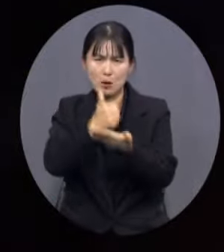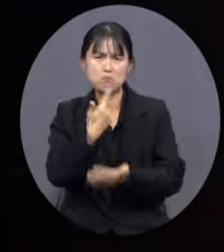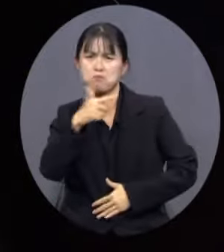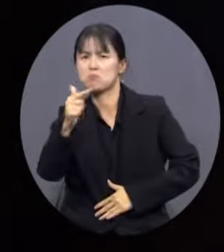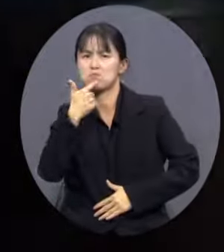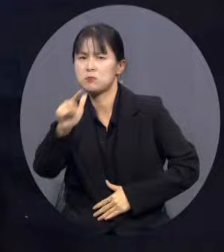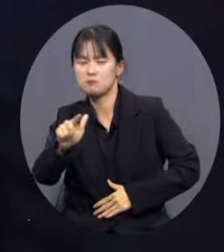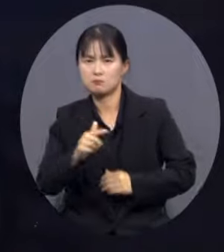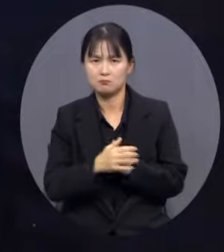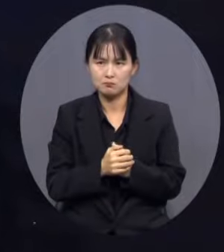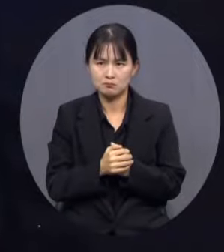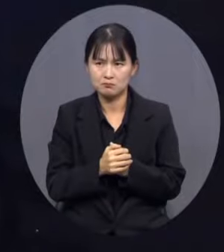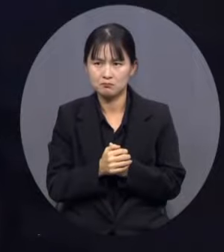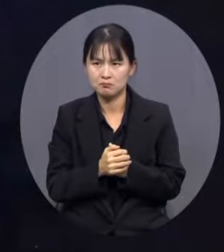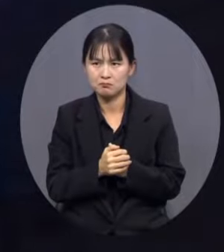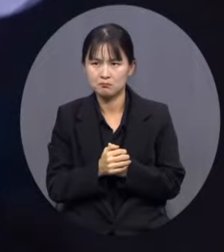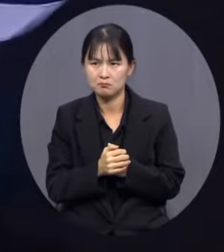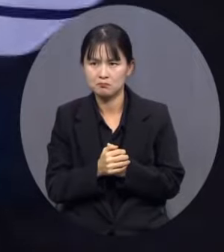합니다.